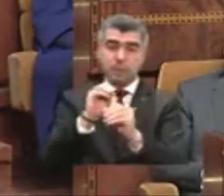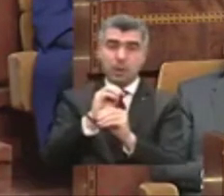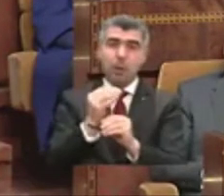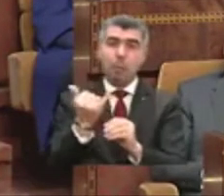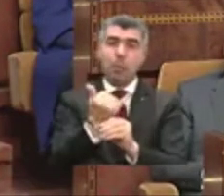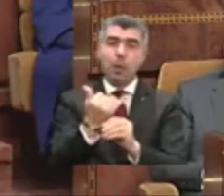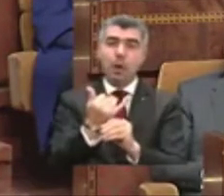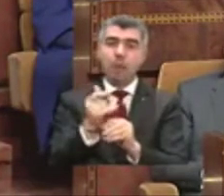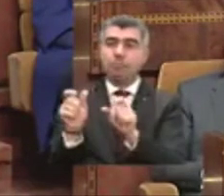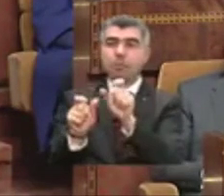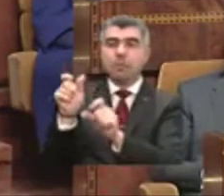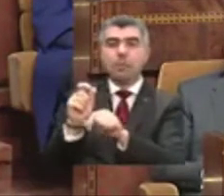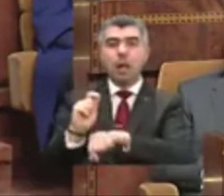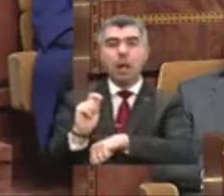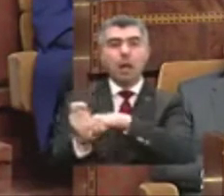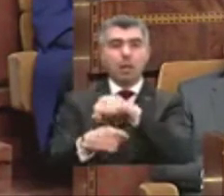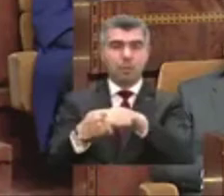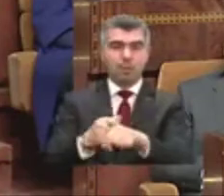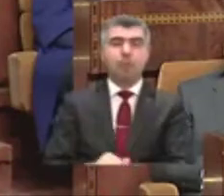القروي.